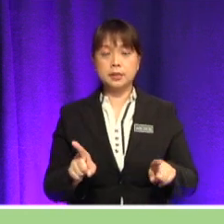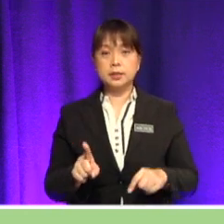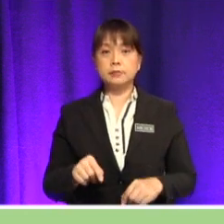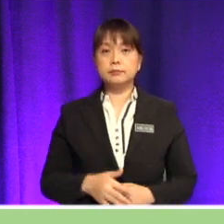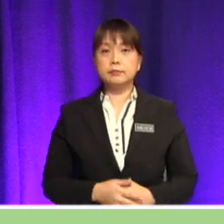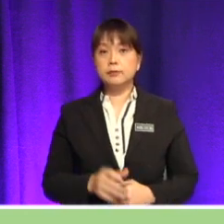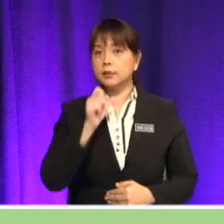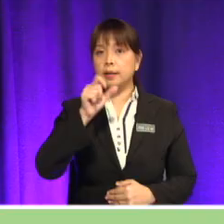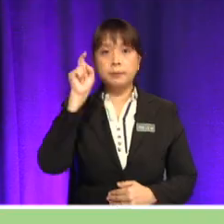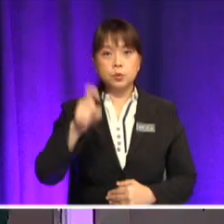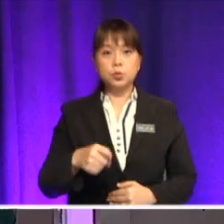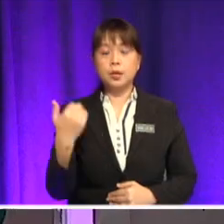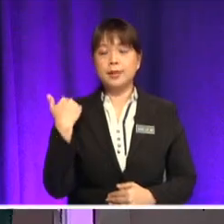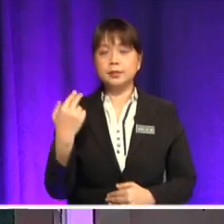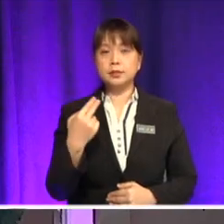udara